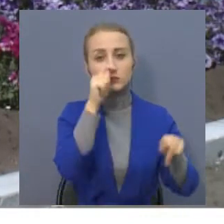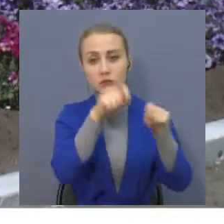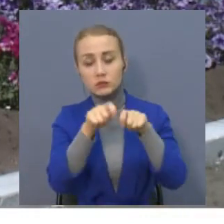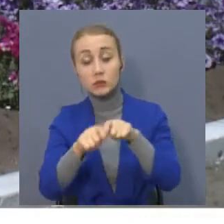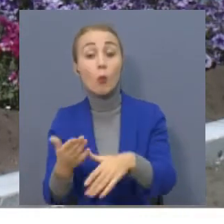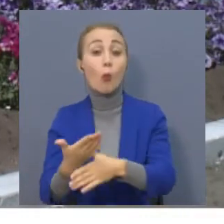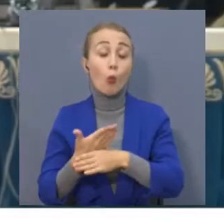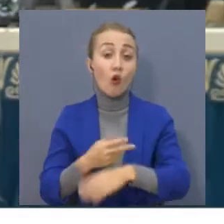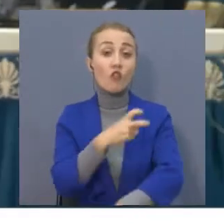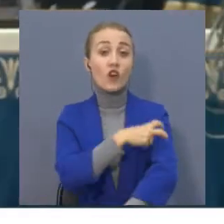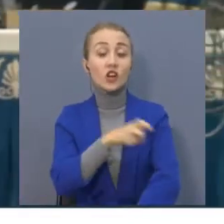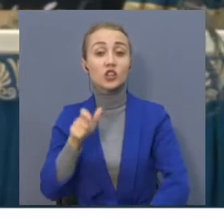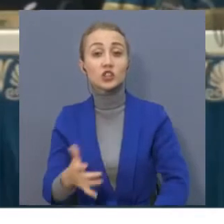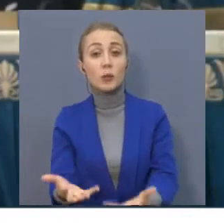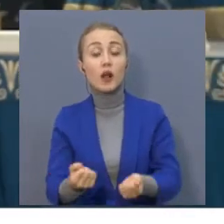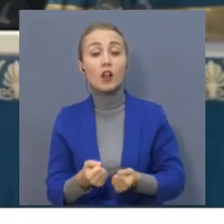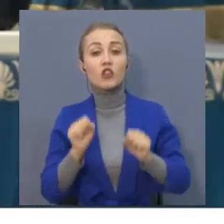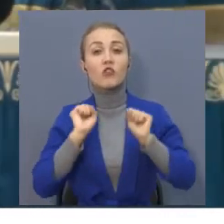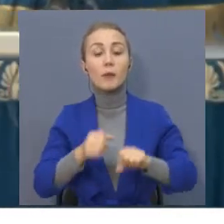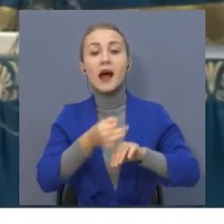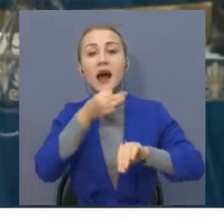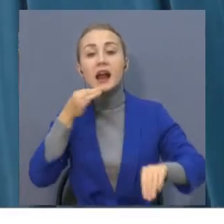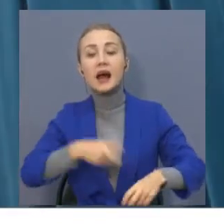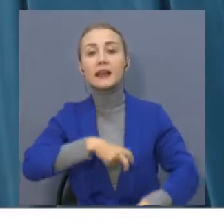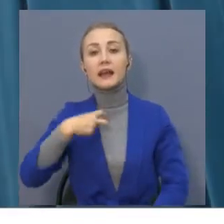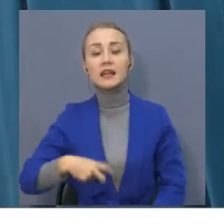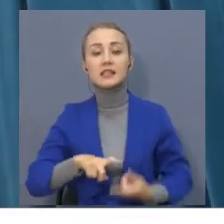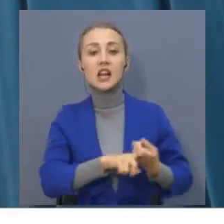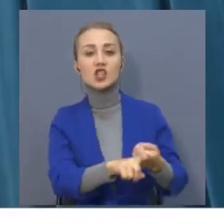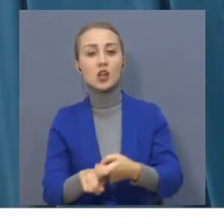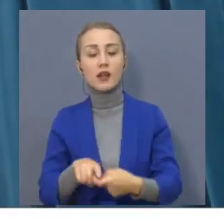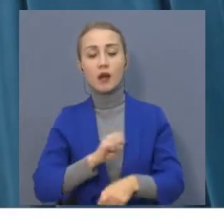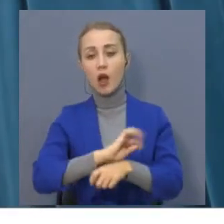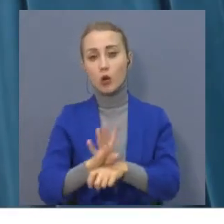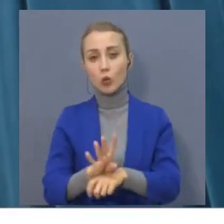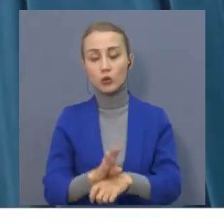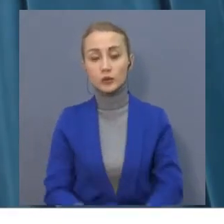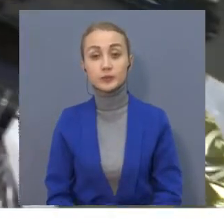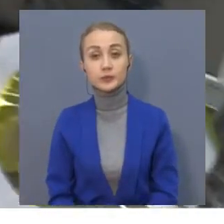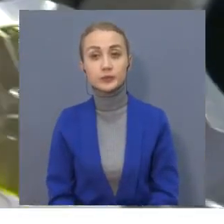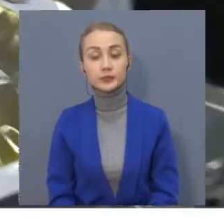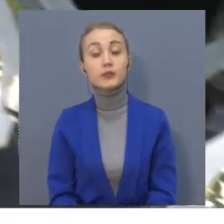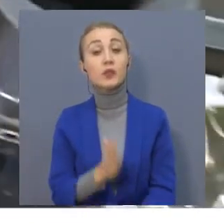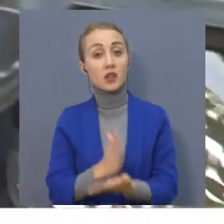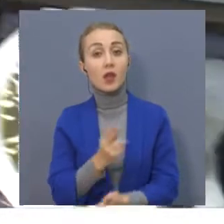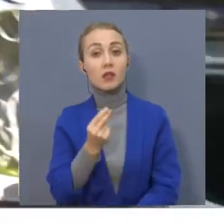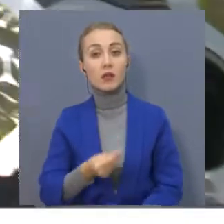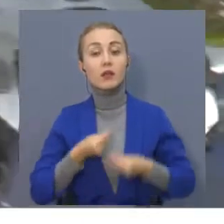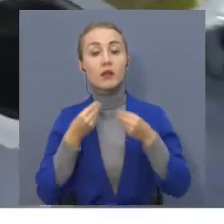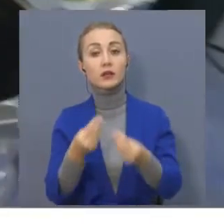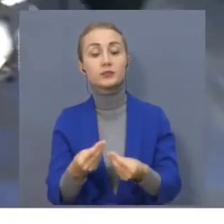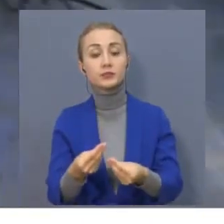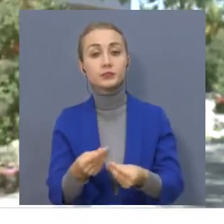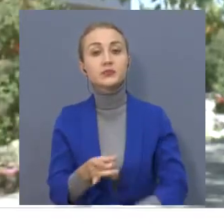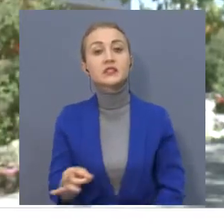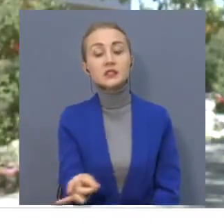анықтауға мүмкіндік алды. Аршал аудандық мәдениет үйін озық үлгіде жабдықтауға 35 миллион теңге бөлінсе, аудандық мұрағатқа күрделі жөндеу жүргізуге